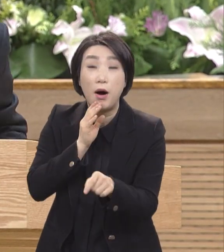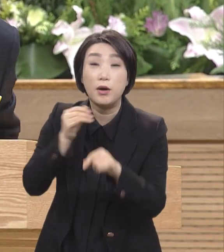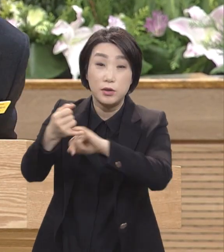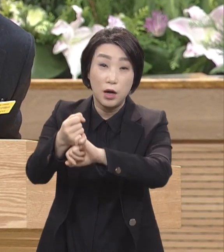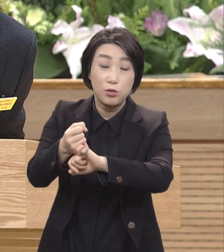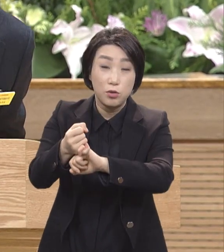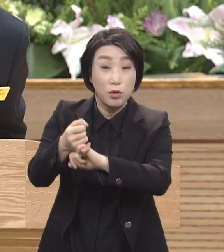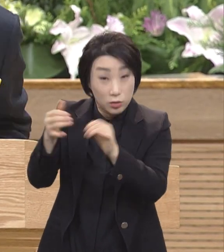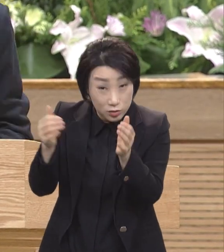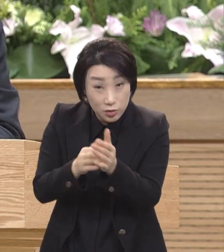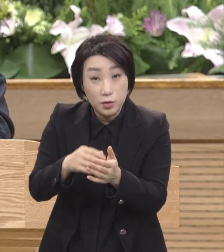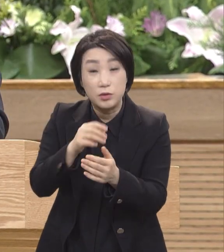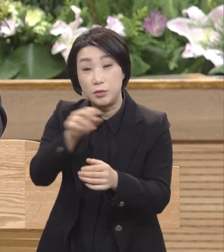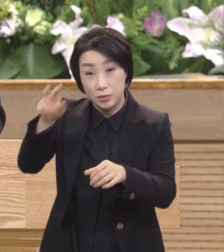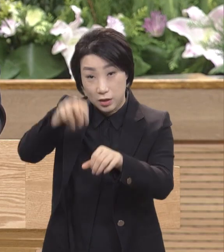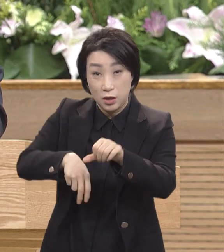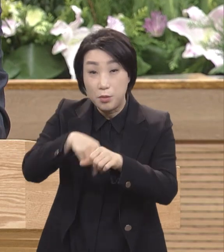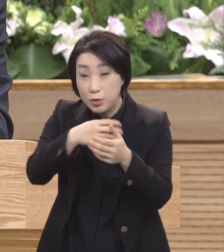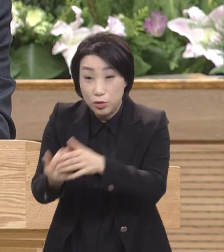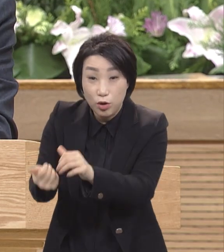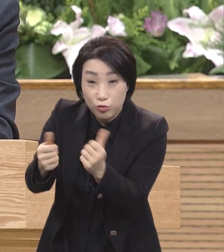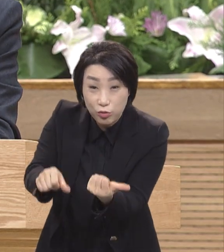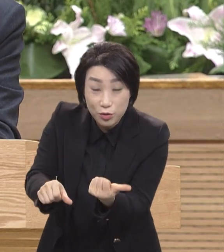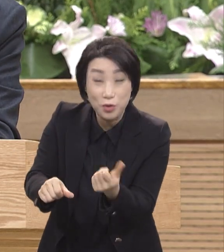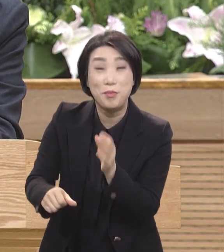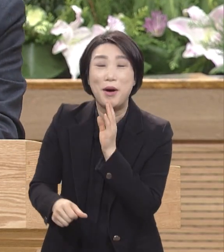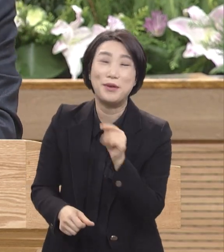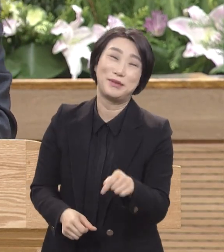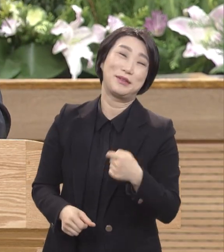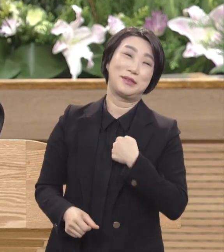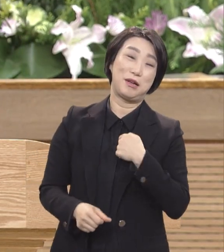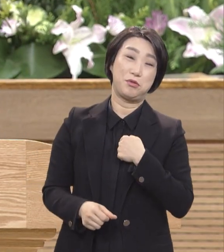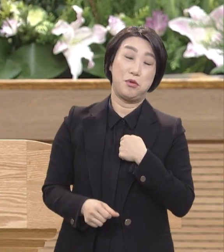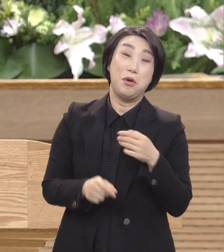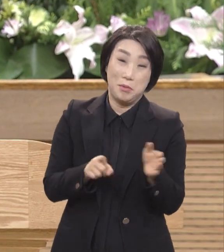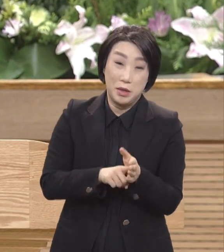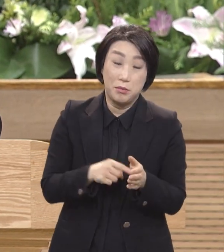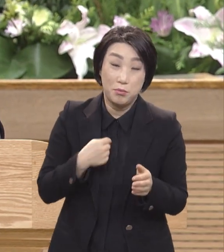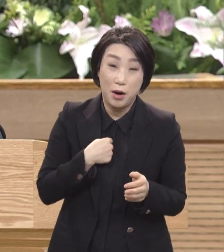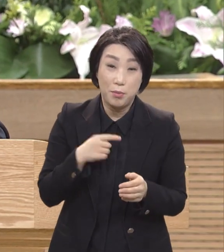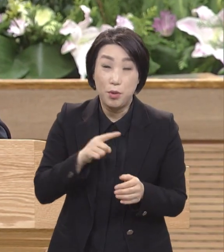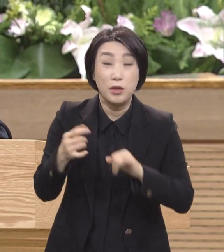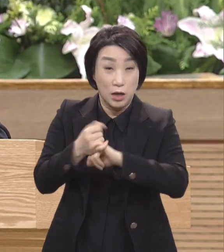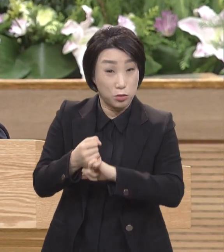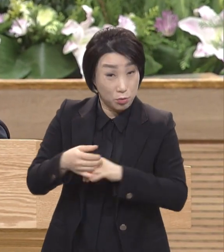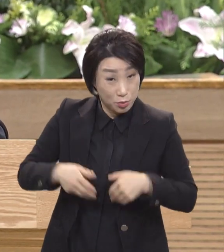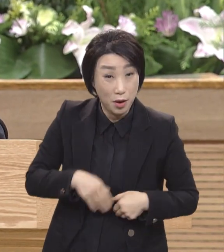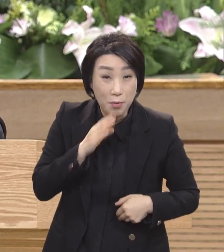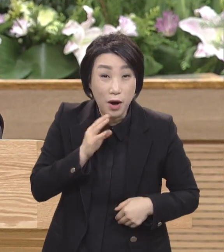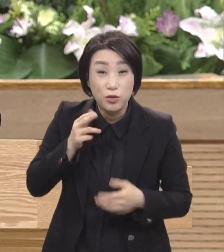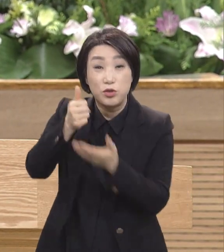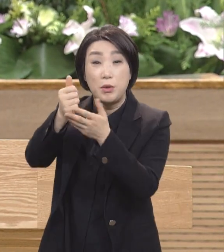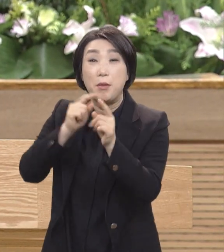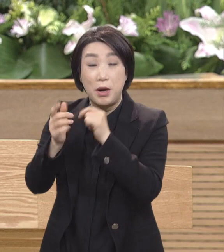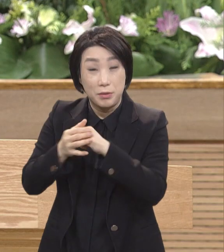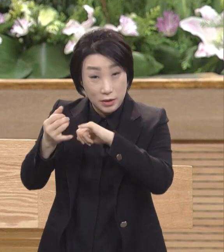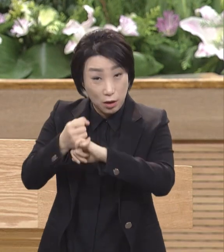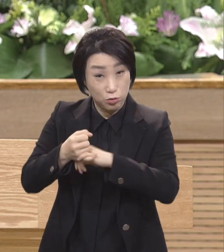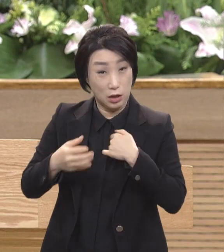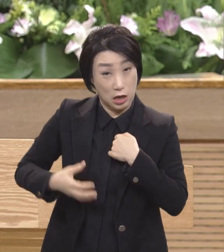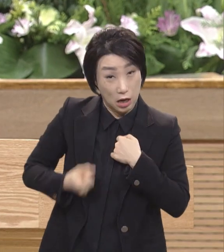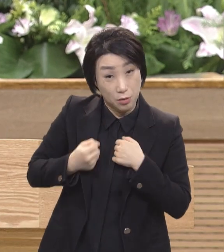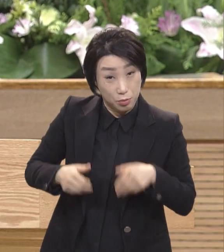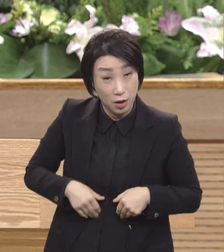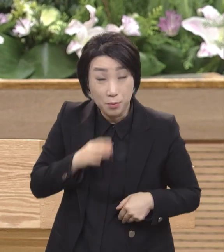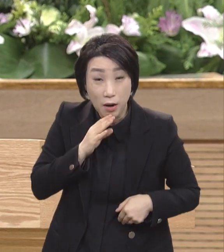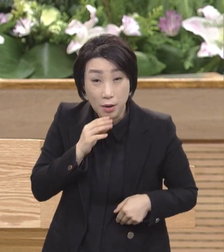약속하시고 흘렸어. 나도 이 믿음의 약속이 있어야 되고 그의 말씀의 약속이 있어야 되는데